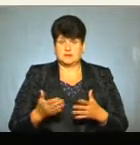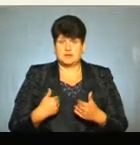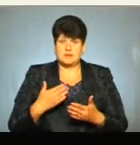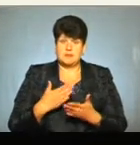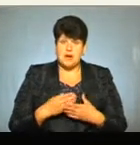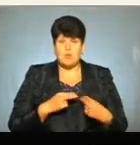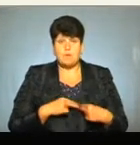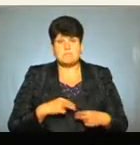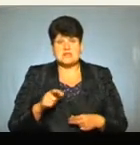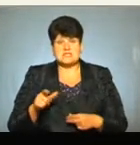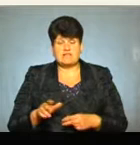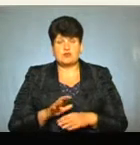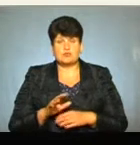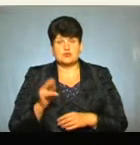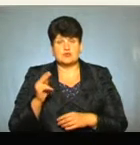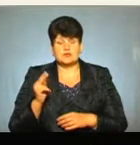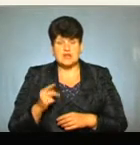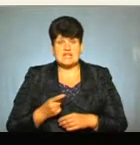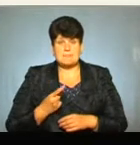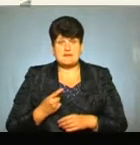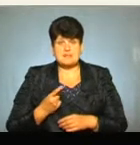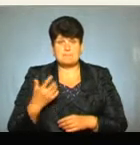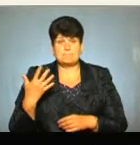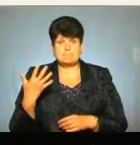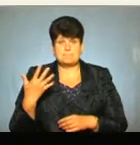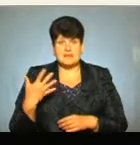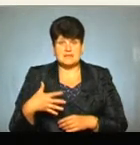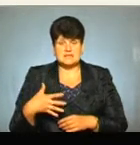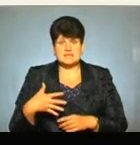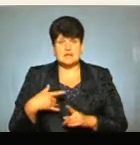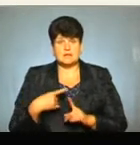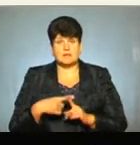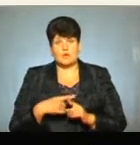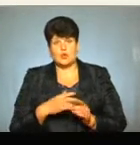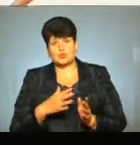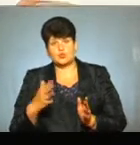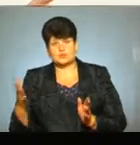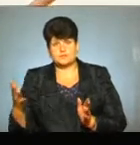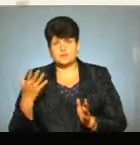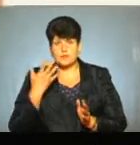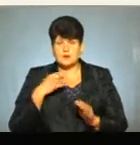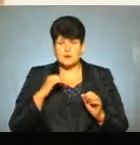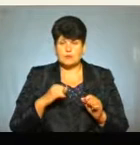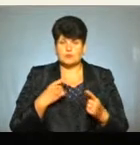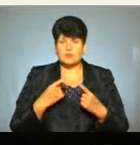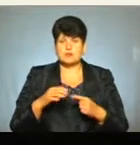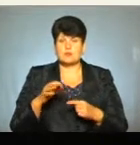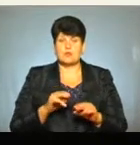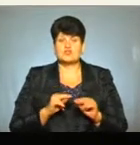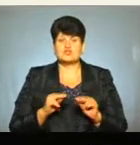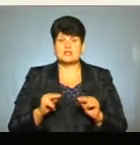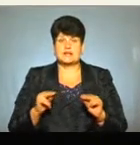маємо працівників виробничого навчання, майстрів, 50+. Коли ми можемо говорити вже про